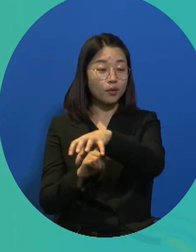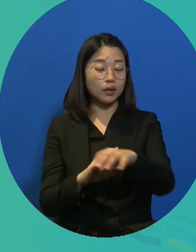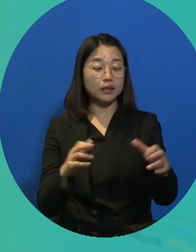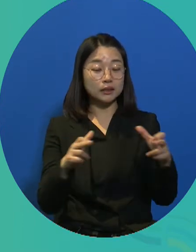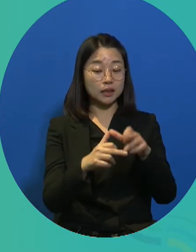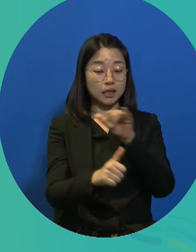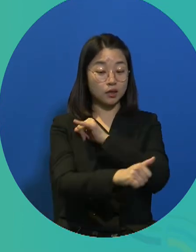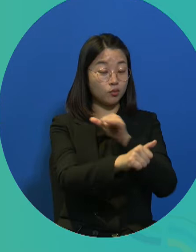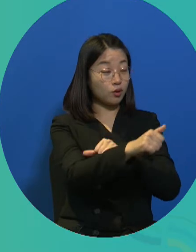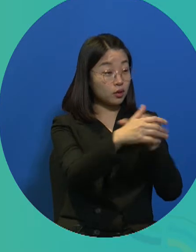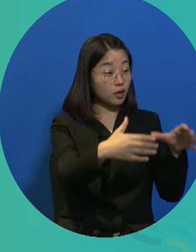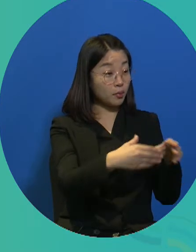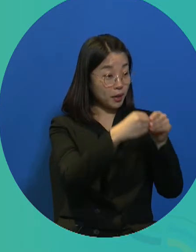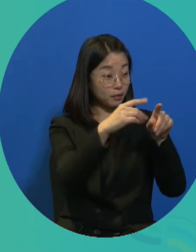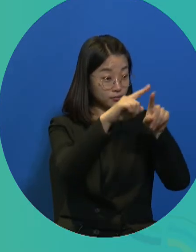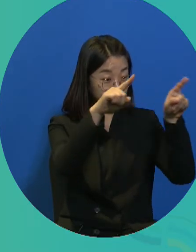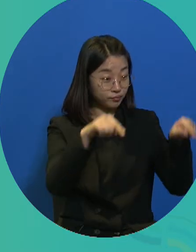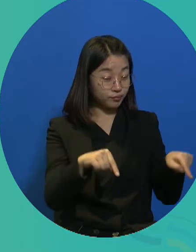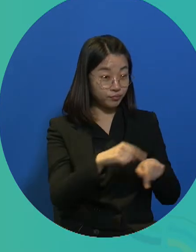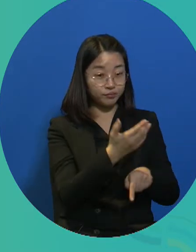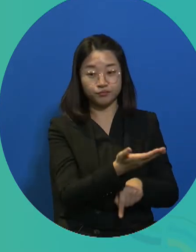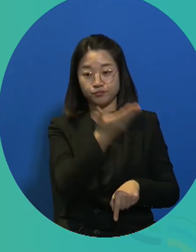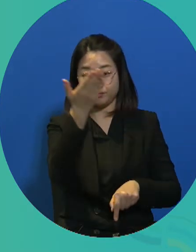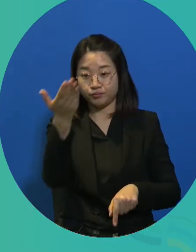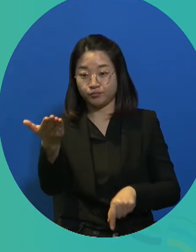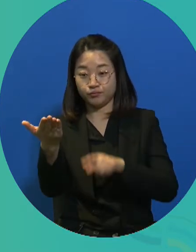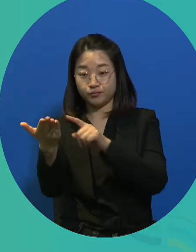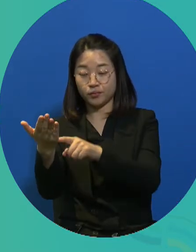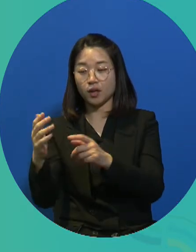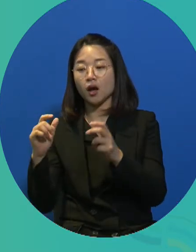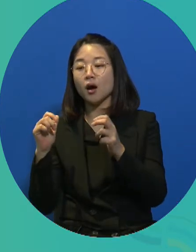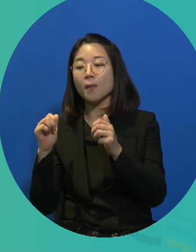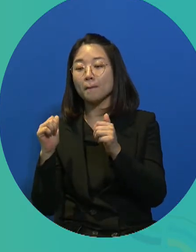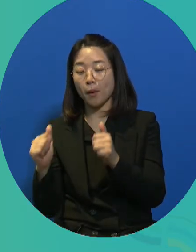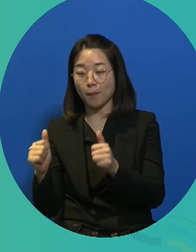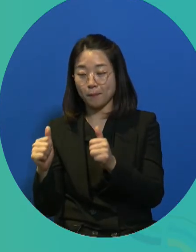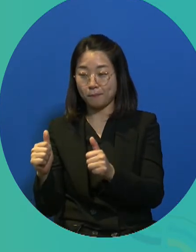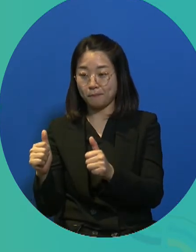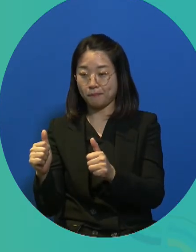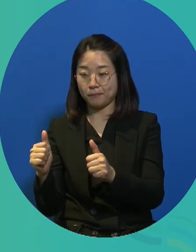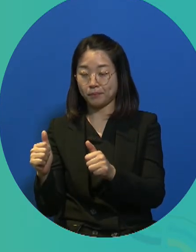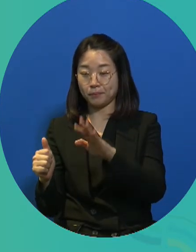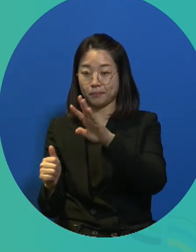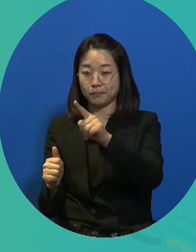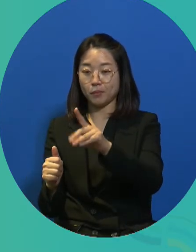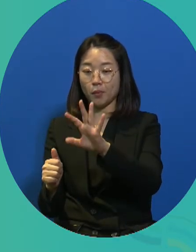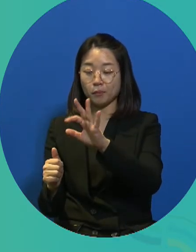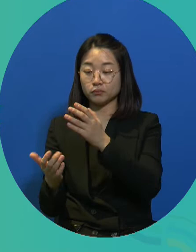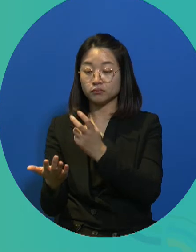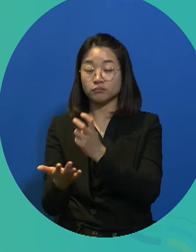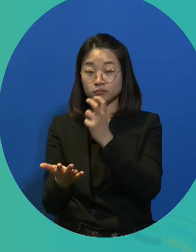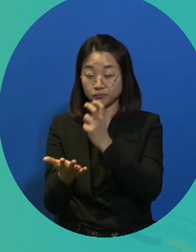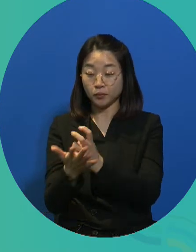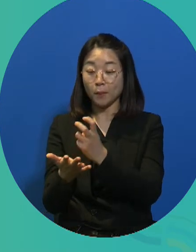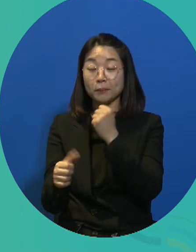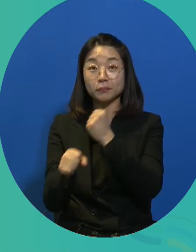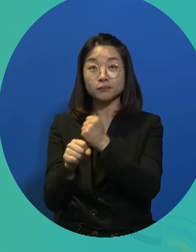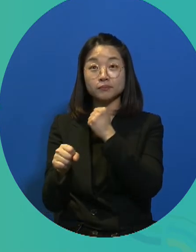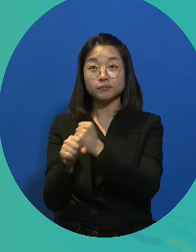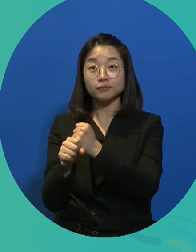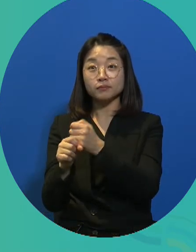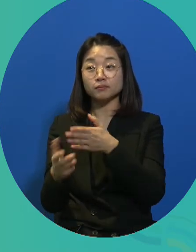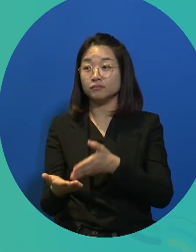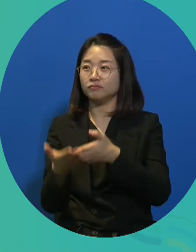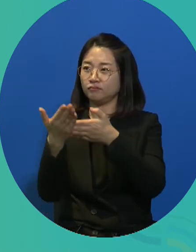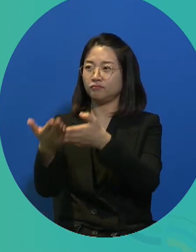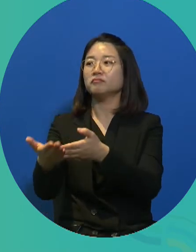CRPD 위원회의 견해 등을 법안을 제정하거나 개정할 때 참고하는 중요한 사안으로 볼